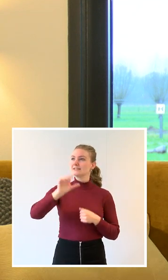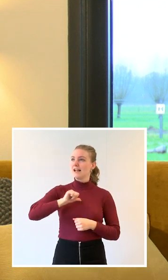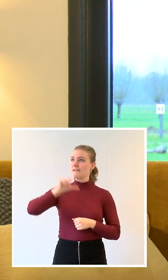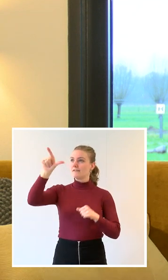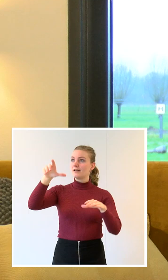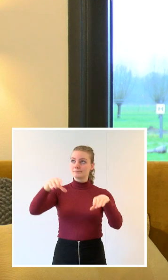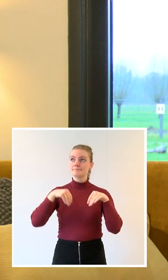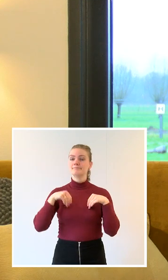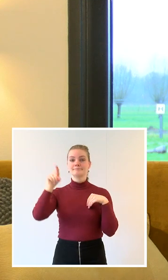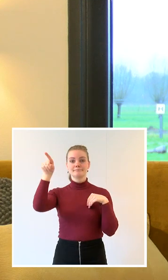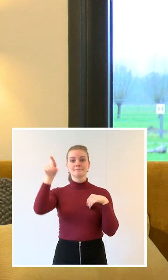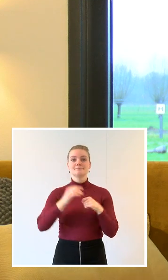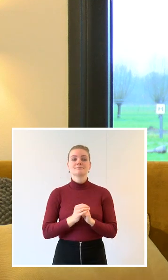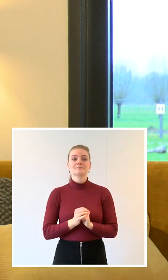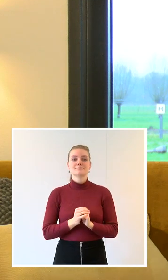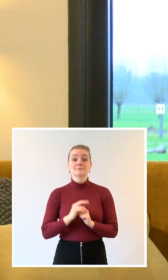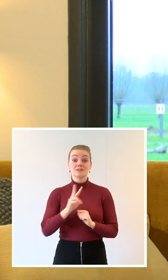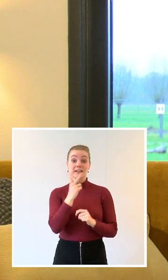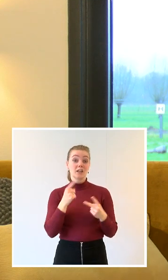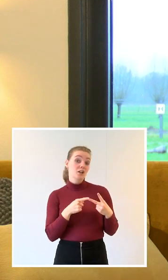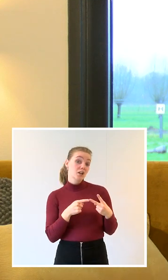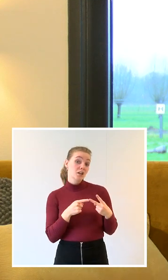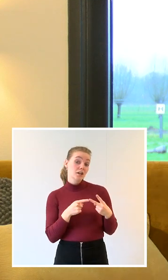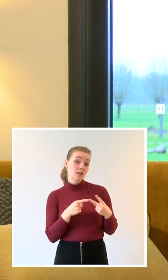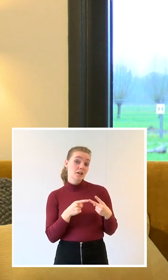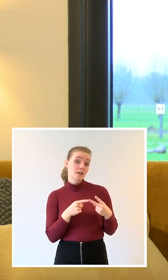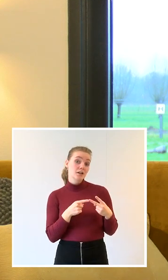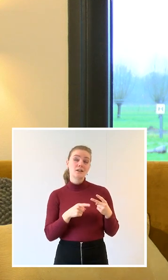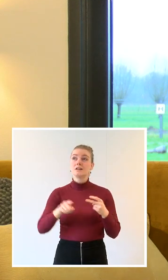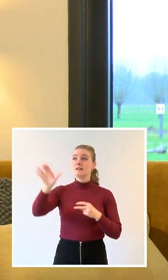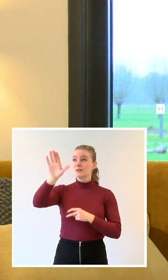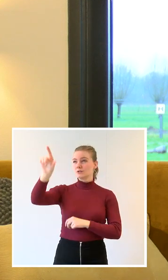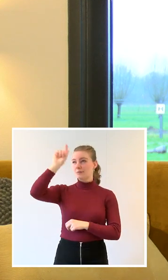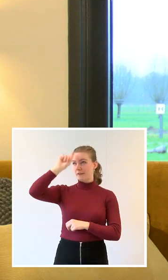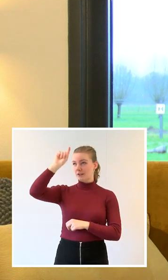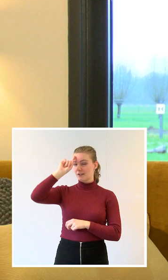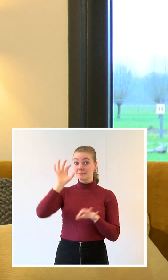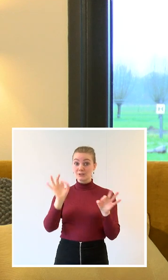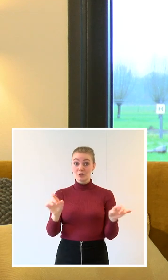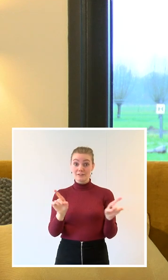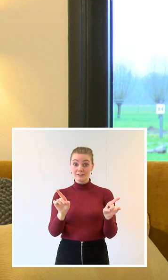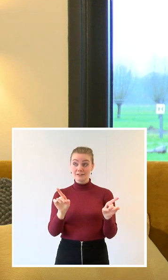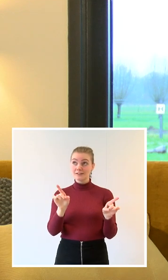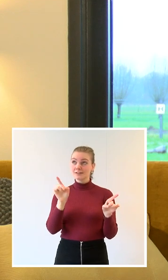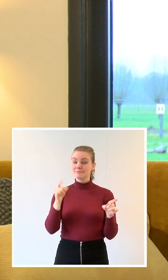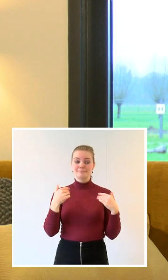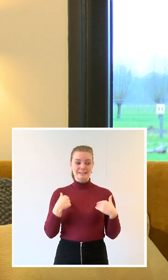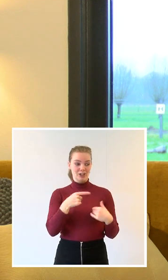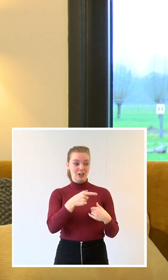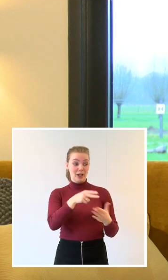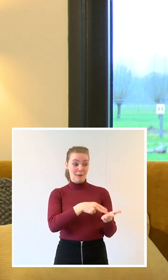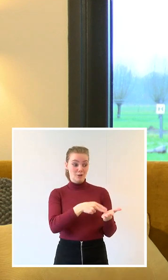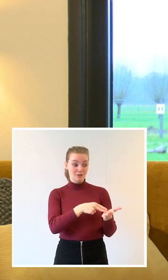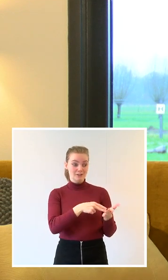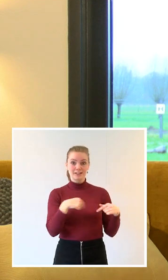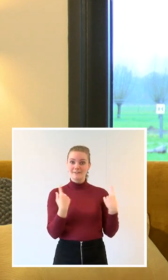En het tweede is dat het bijzonder is aan de plannen van God, dat hij daarvoor ongedachte mensen gebruikt. Hij kiest nota